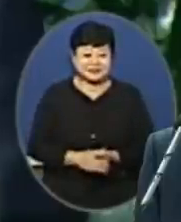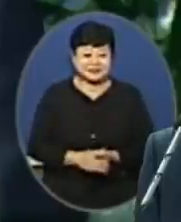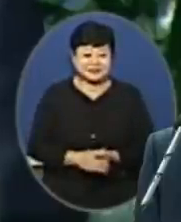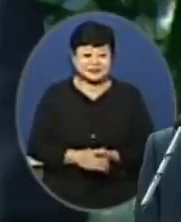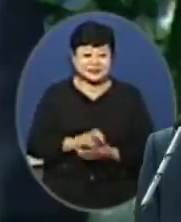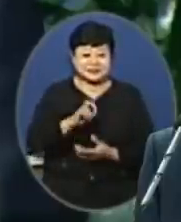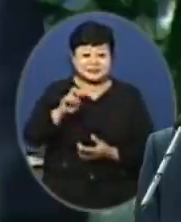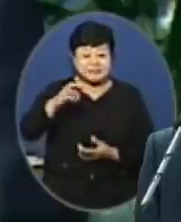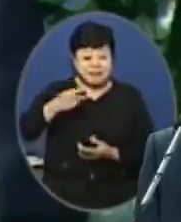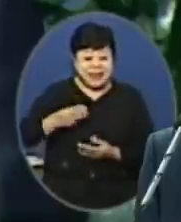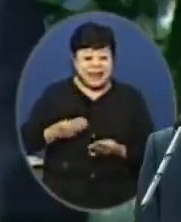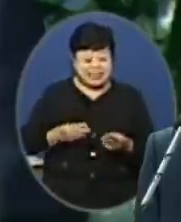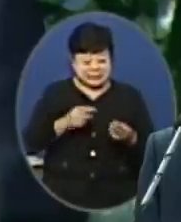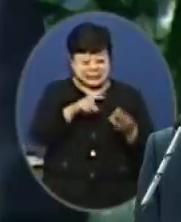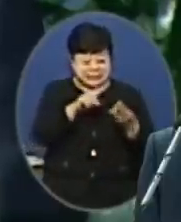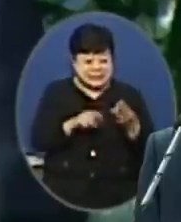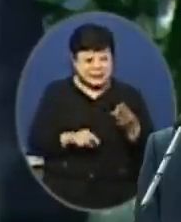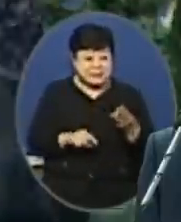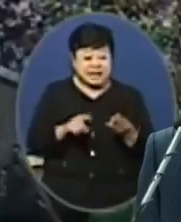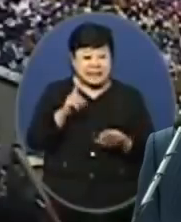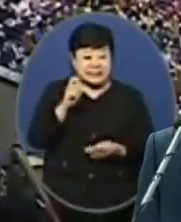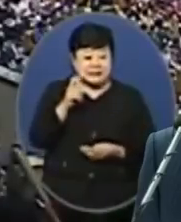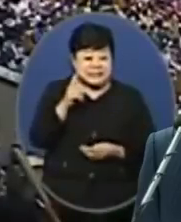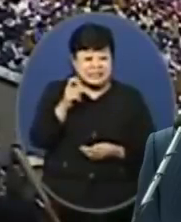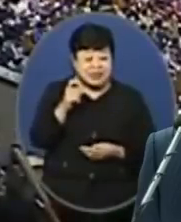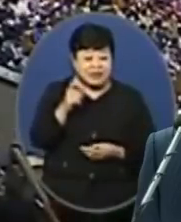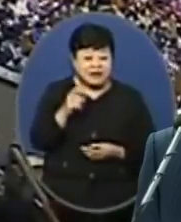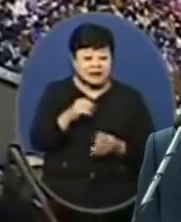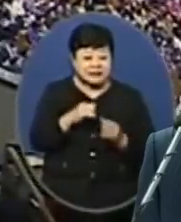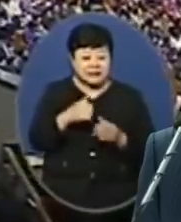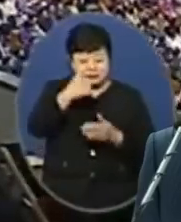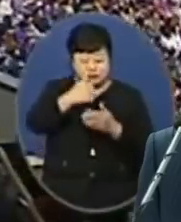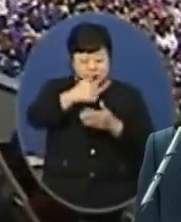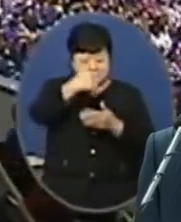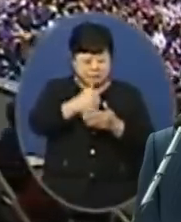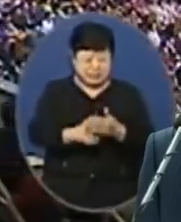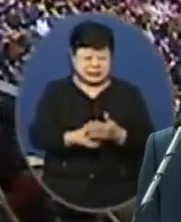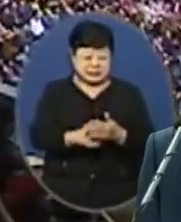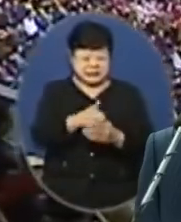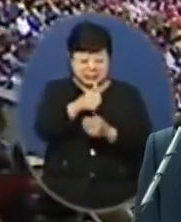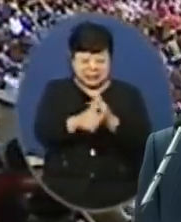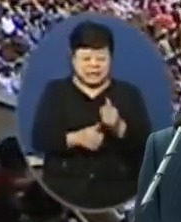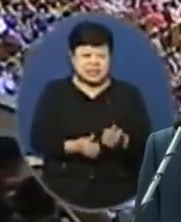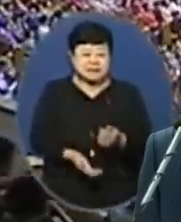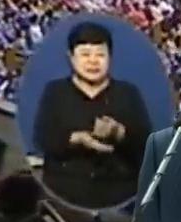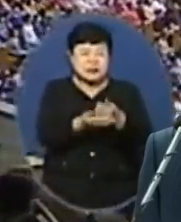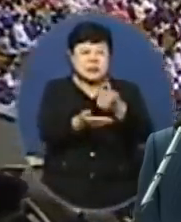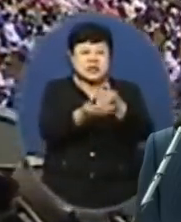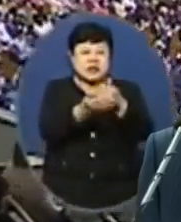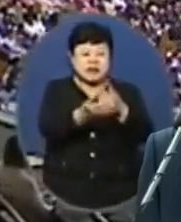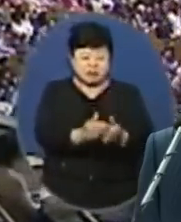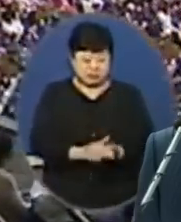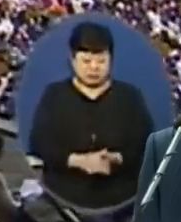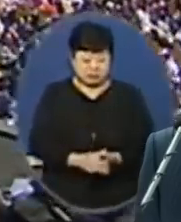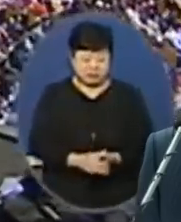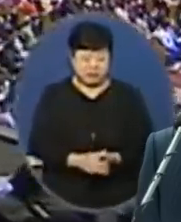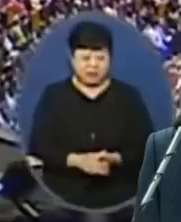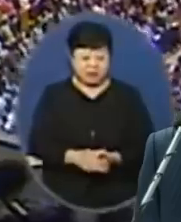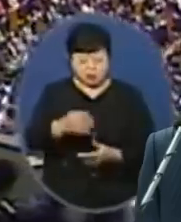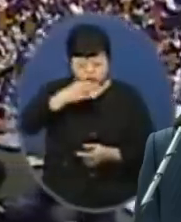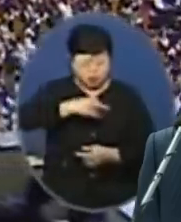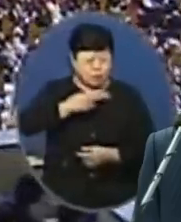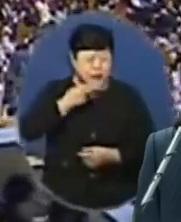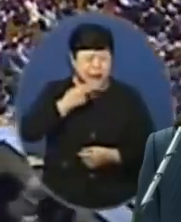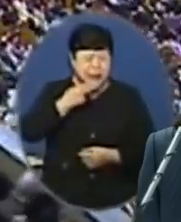말라기 3장 16절 18절을 보면은 사람들이 타락을 해가지고서 뭘 하나님 섬기는 것이 무슨 이익이